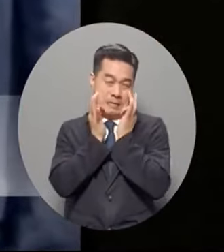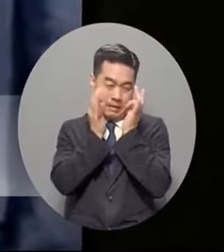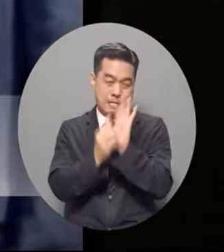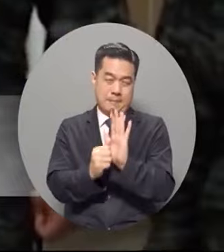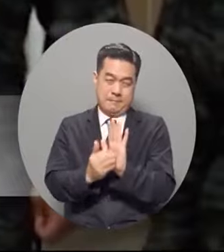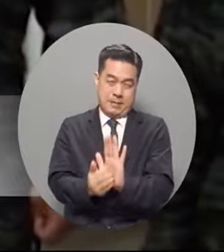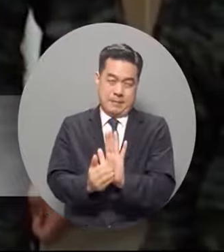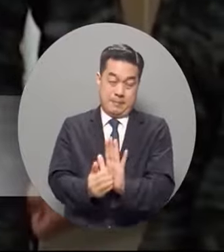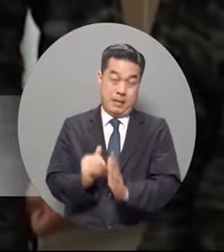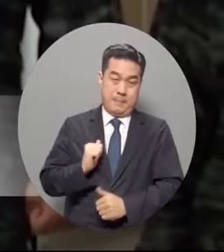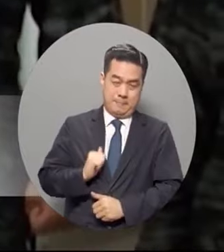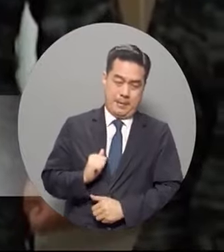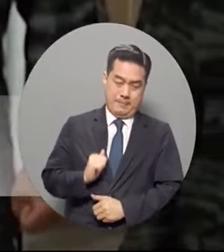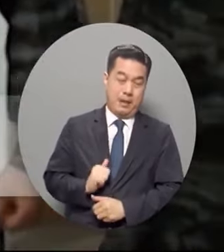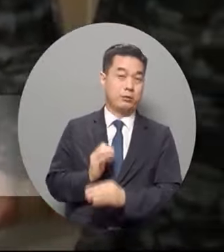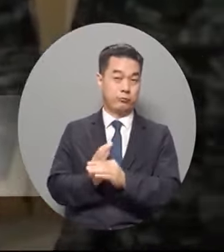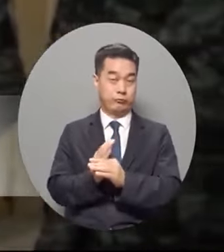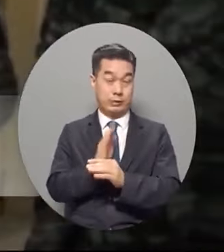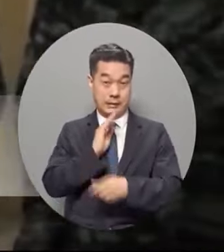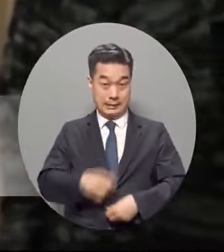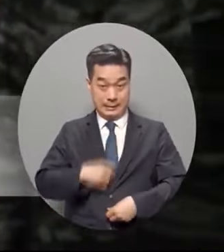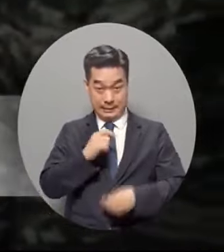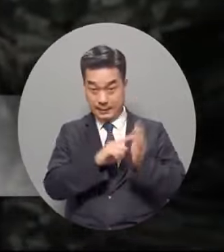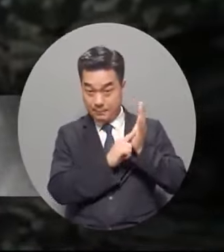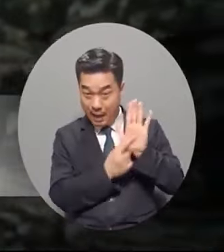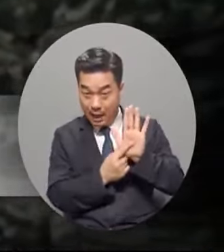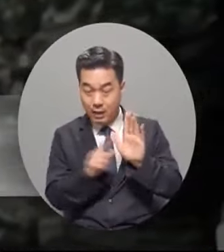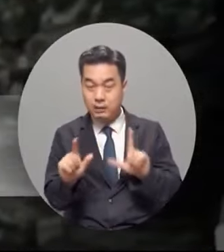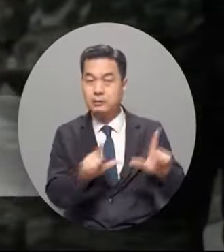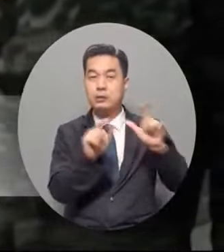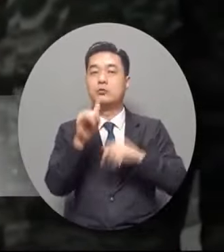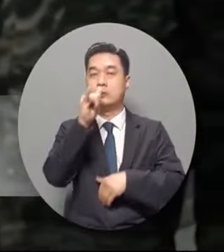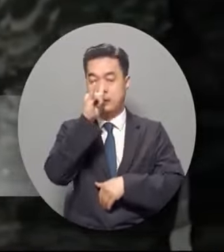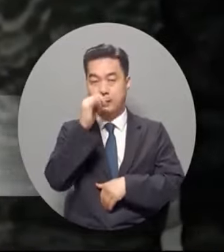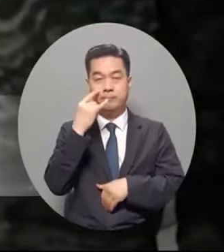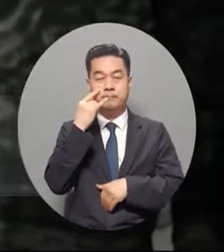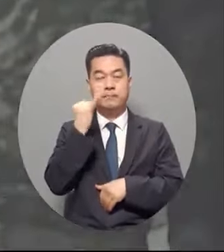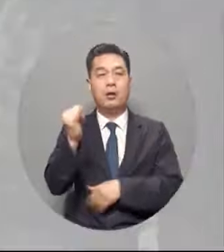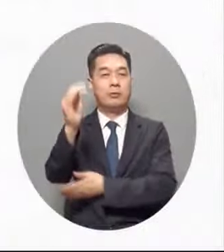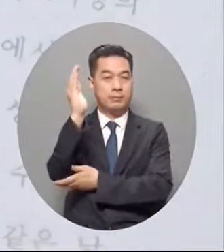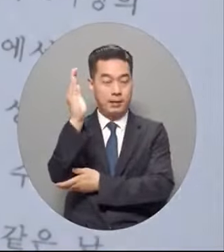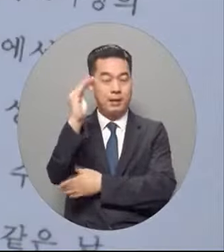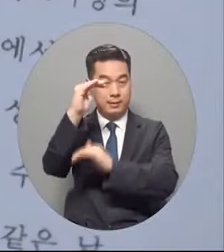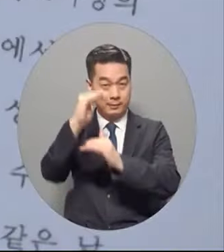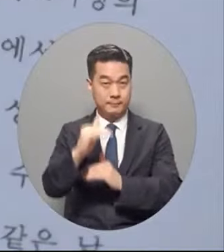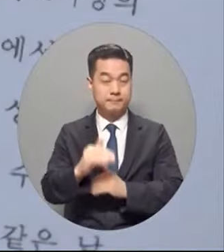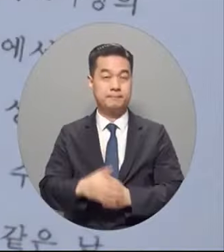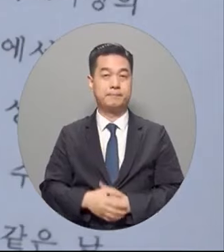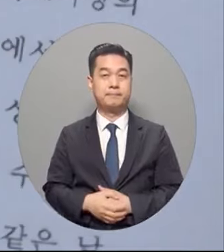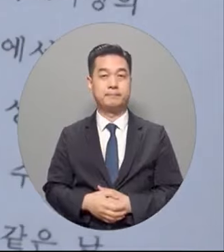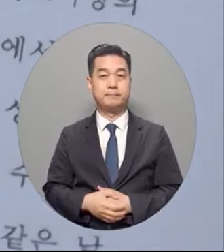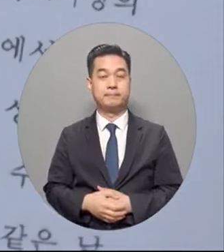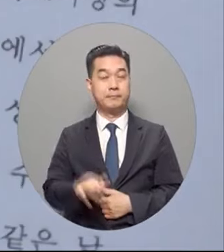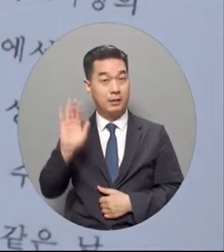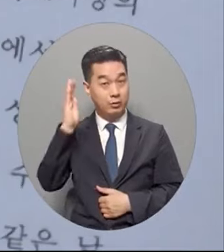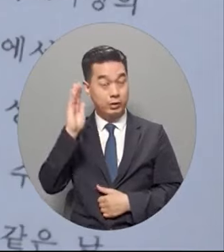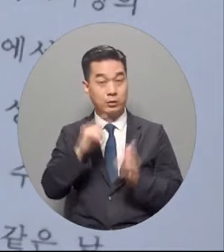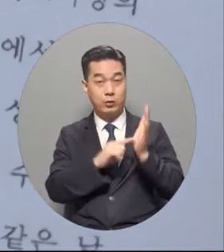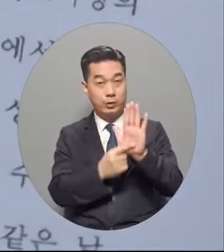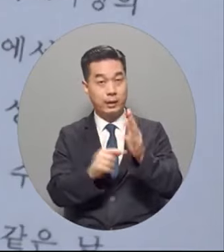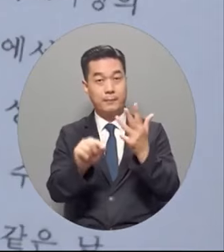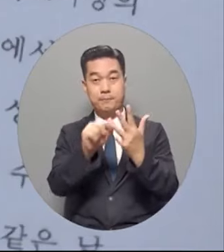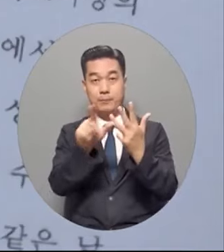있다고 했습니다 진실이 밝혀져야 살아갈 수 있다고 어머니는 말했습니다 최근 공개된 지난 8월